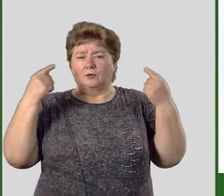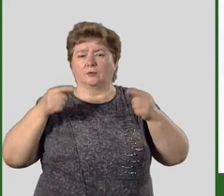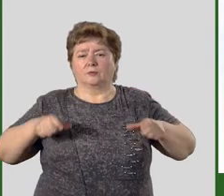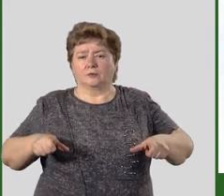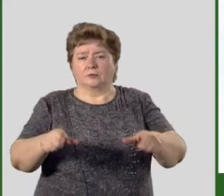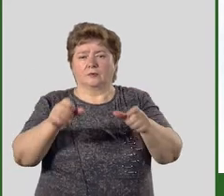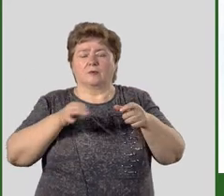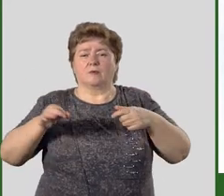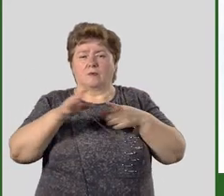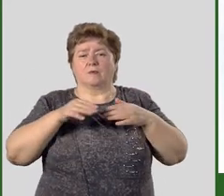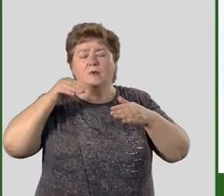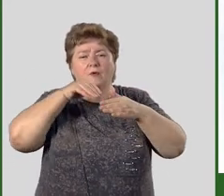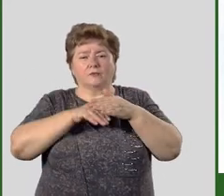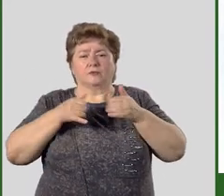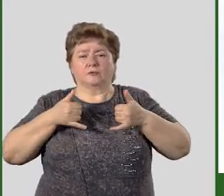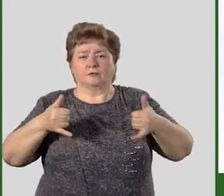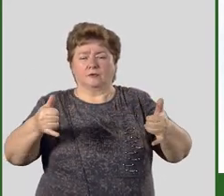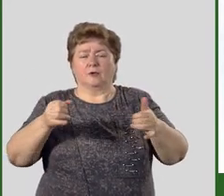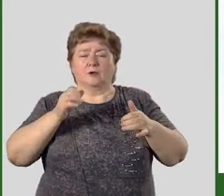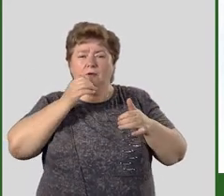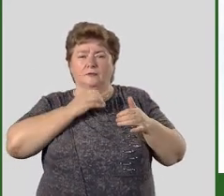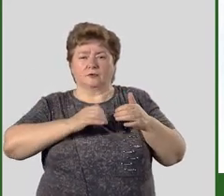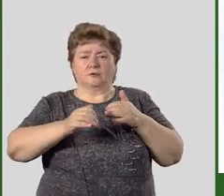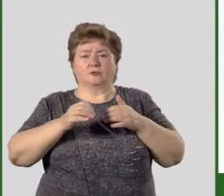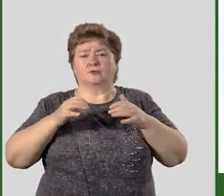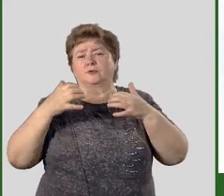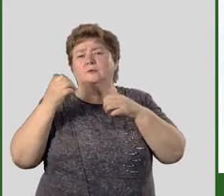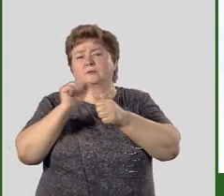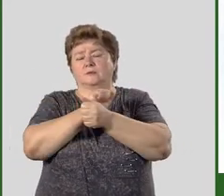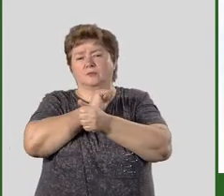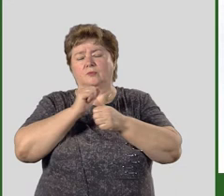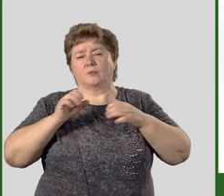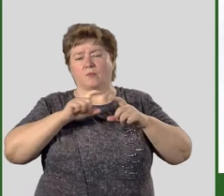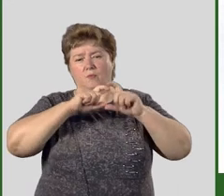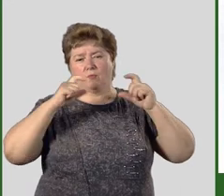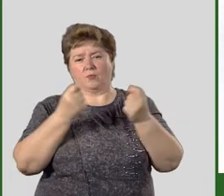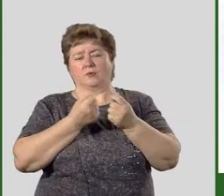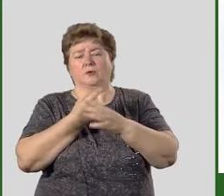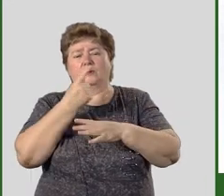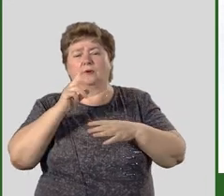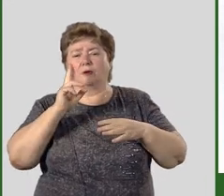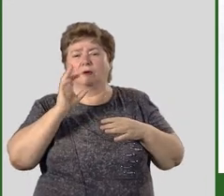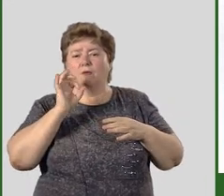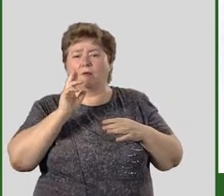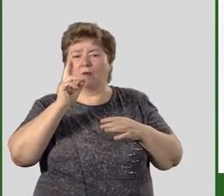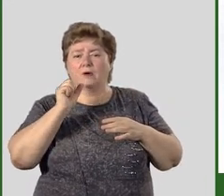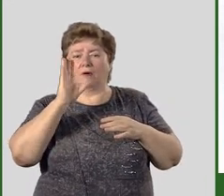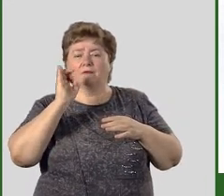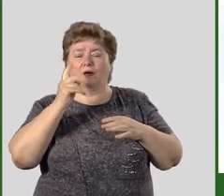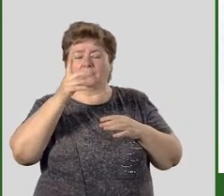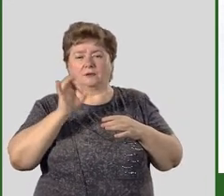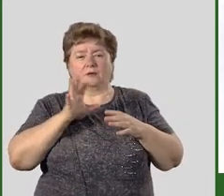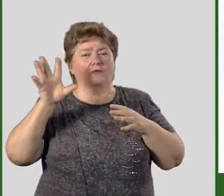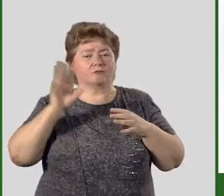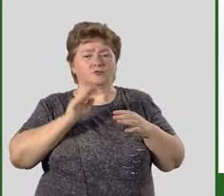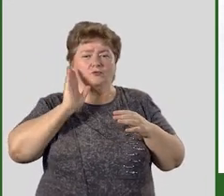Крупнейшей рекой области Внутреннего Востока в южном тропическом поясе является Окаванго.